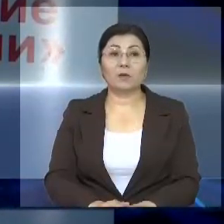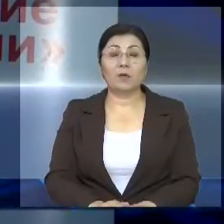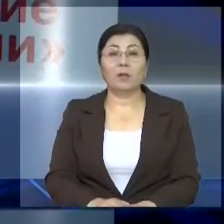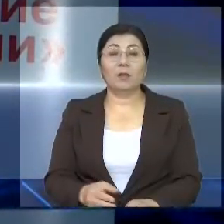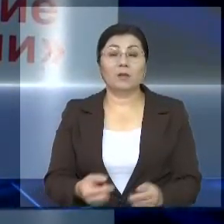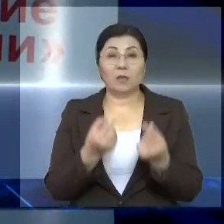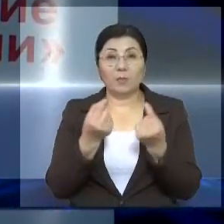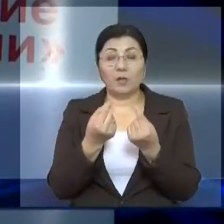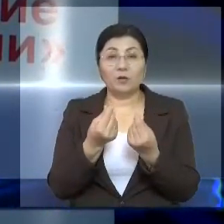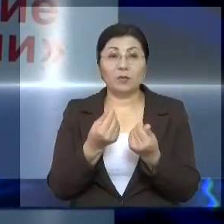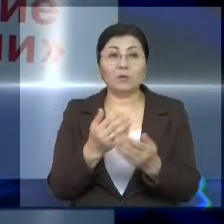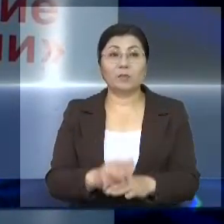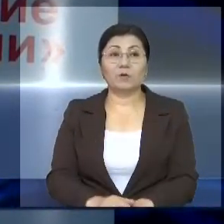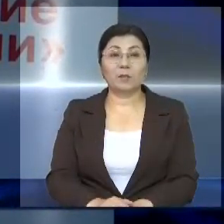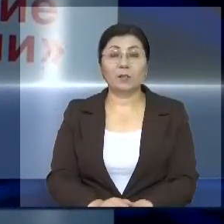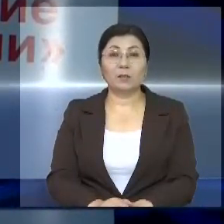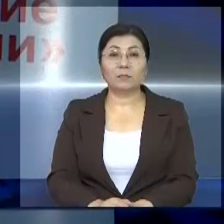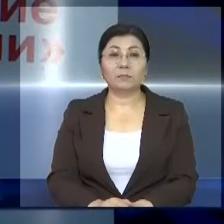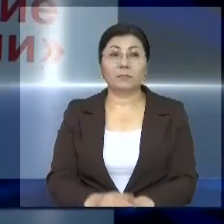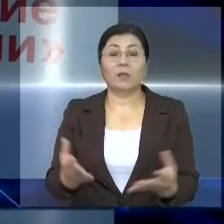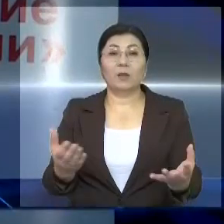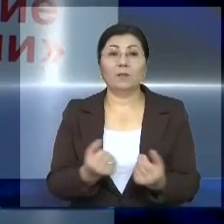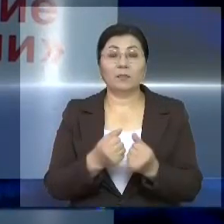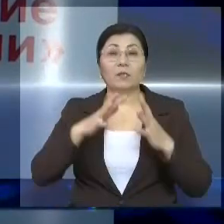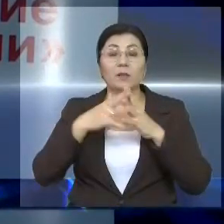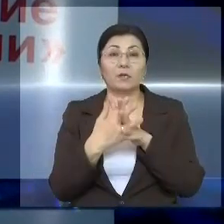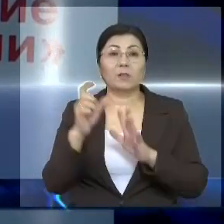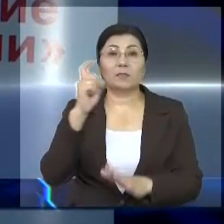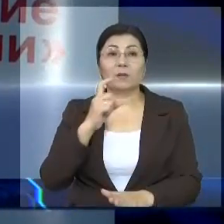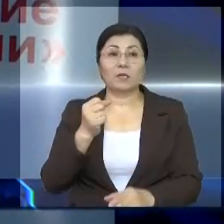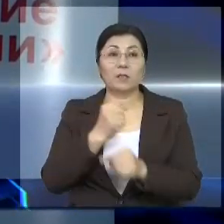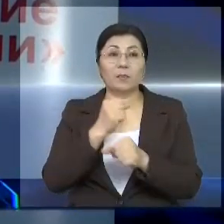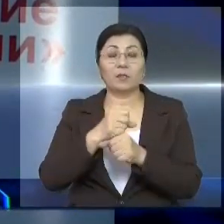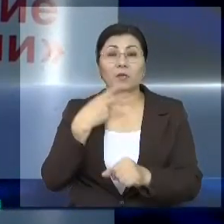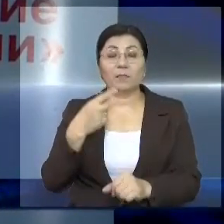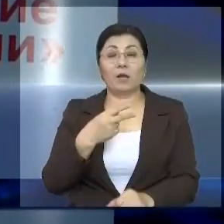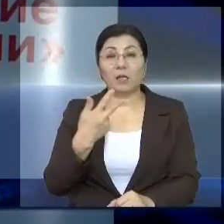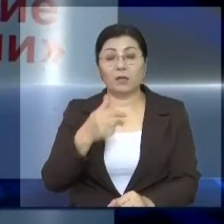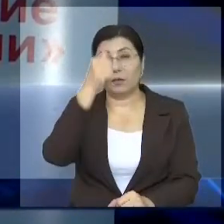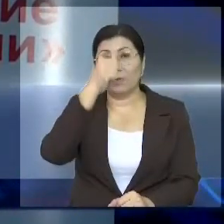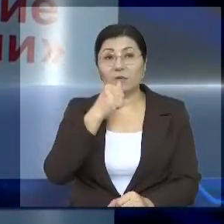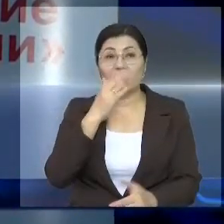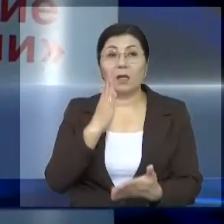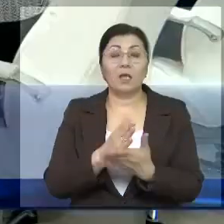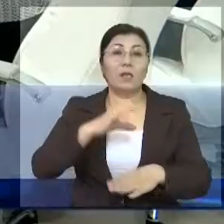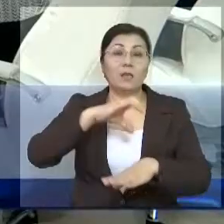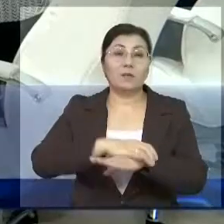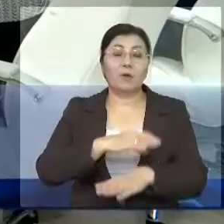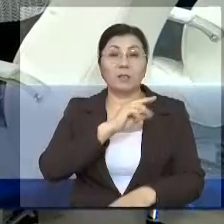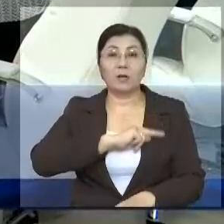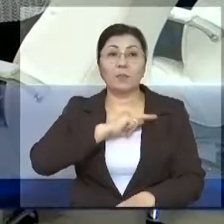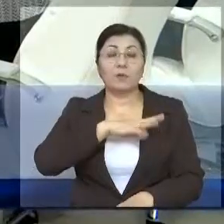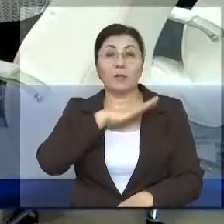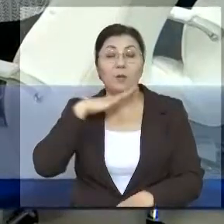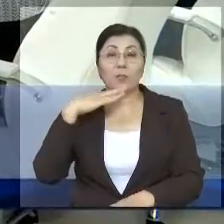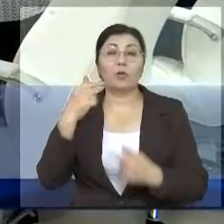сумму, определенную оплату, его забрали в крестьянское хозяйство. Он там работал 2 месяца, 3 месяца, есть факты, где год работает. Тем не менее,